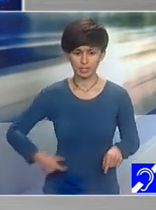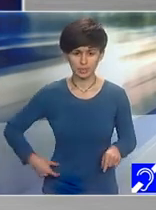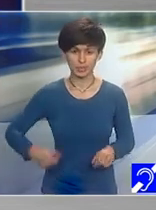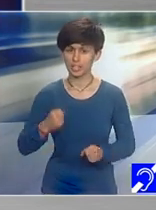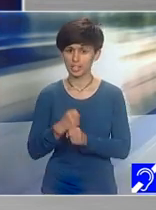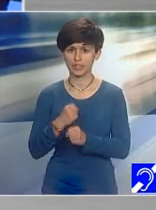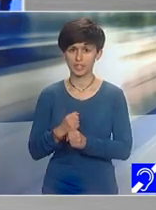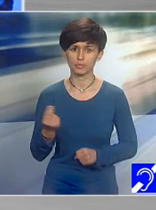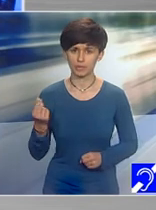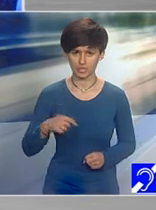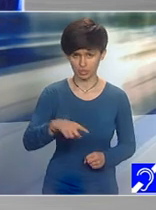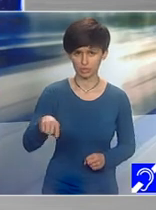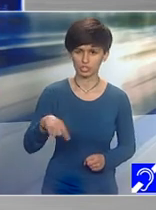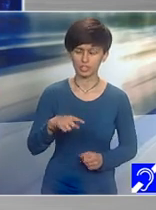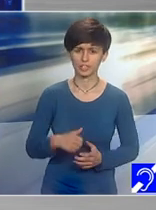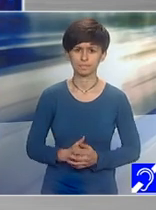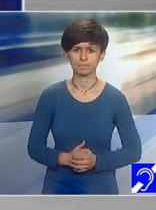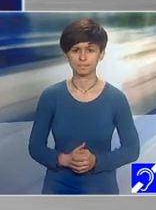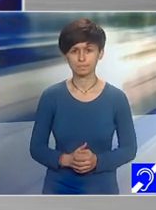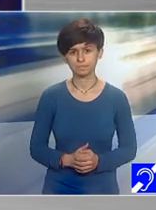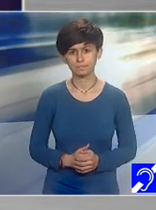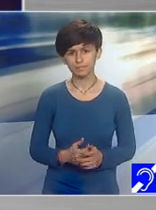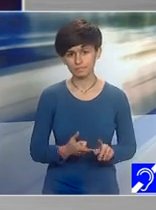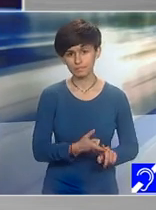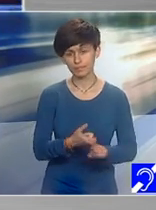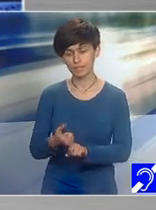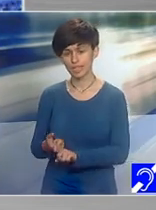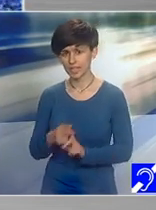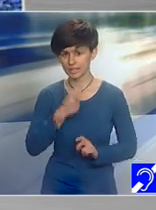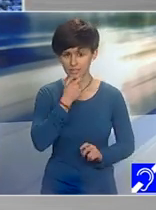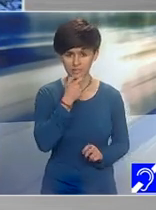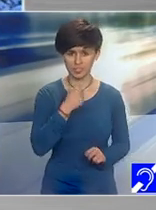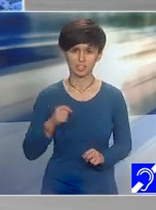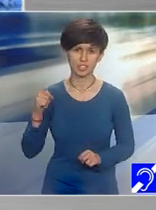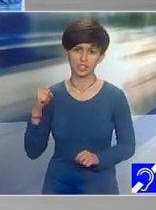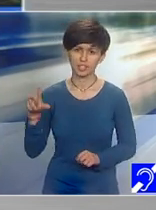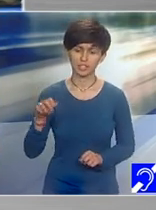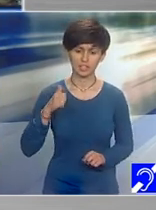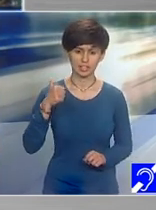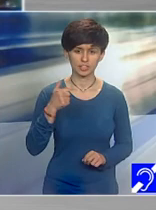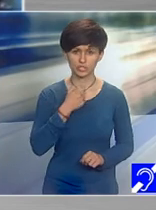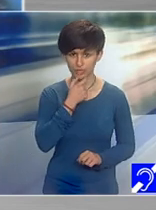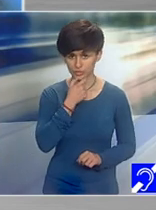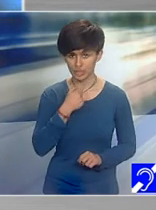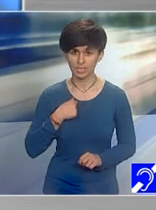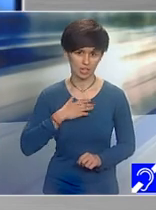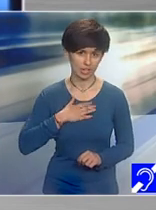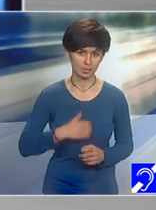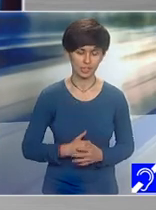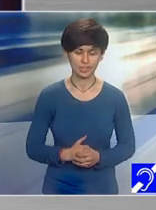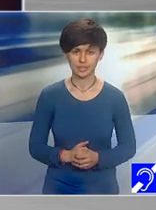și pe banii noștri. Și din punctul de vedere al vârstei, 31 de ani, așa cum se vehiculează peste tot ceea ce este adevărat,